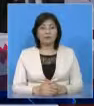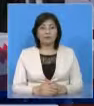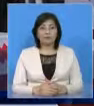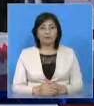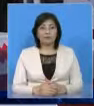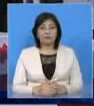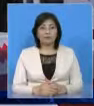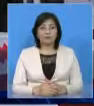телеканал актобе